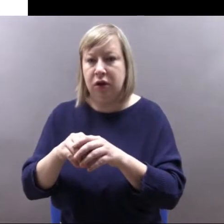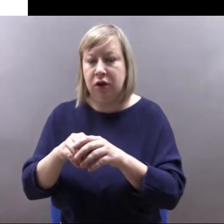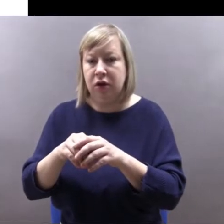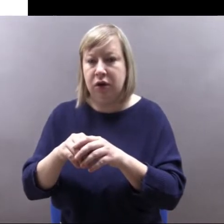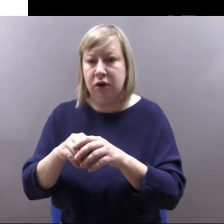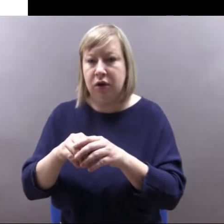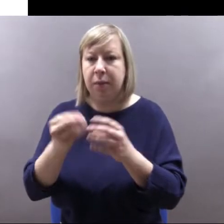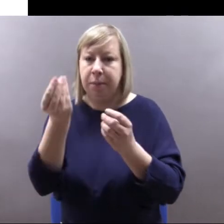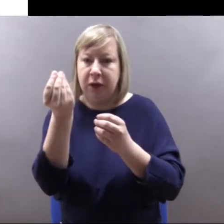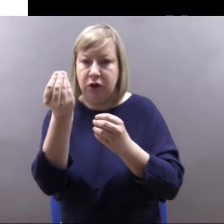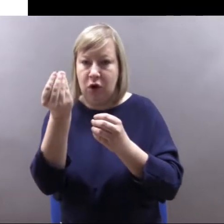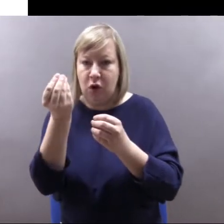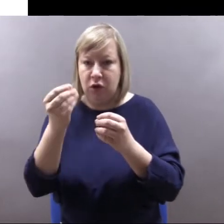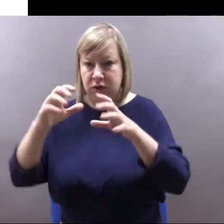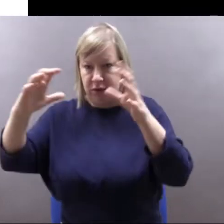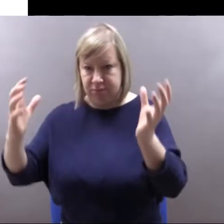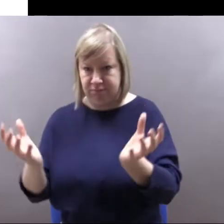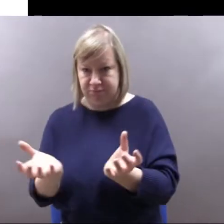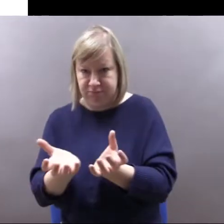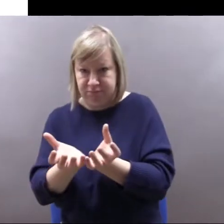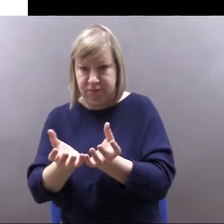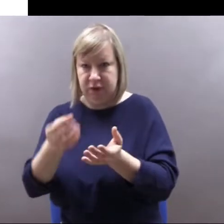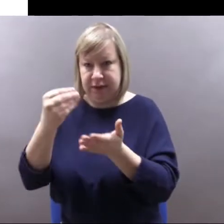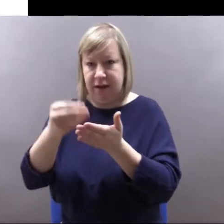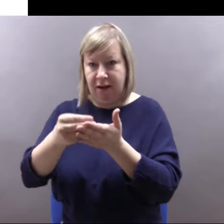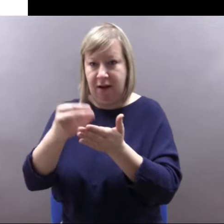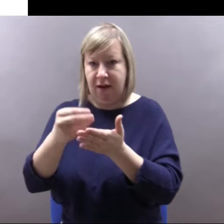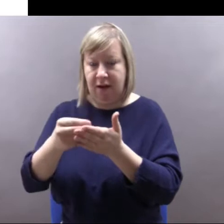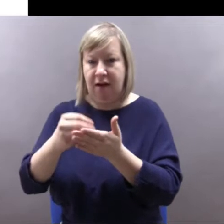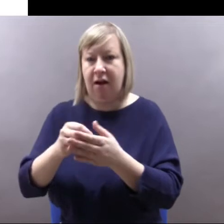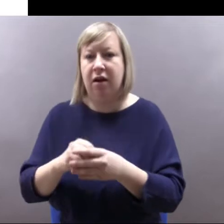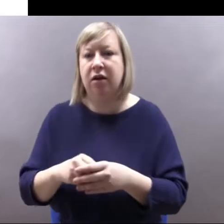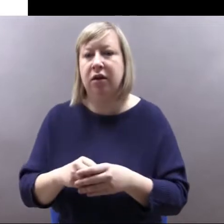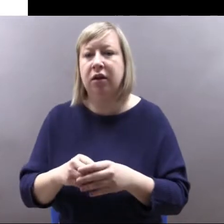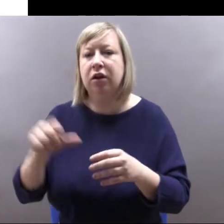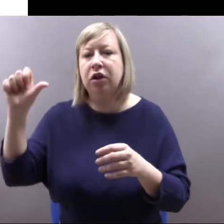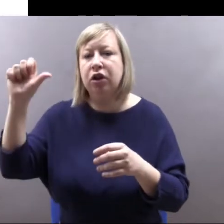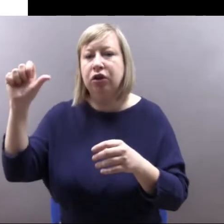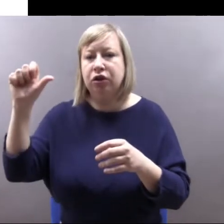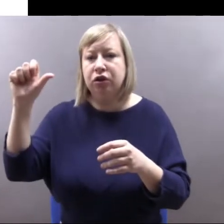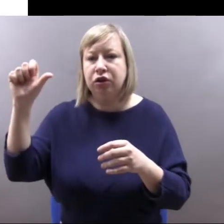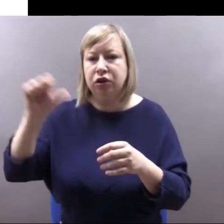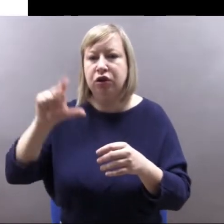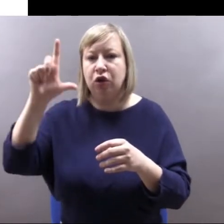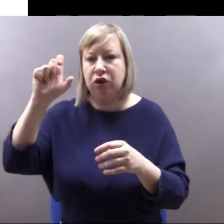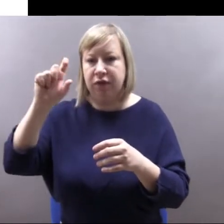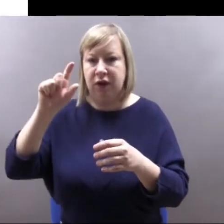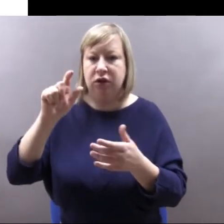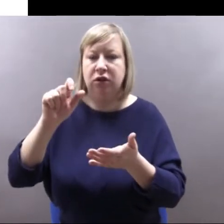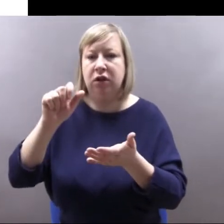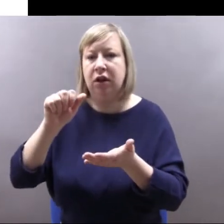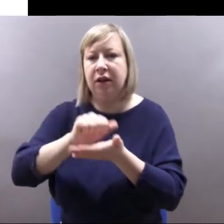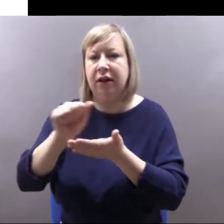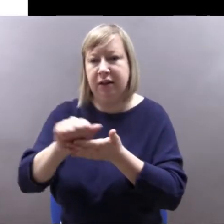Tylko że dla mnie, z perspektywy osoby, która zajmuje się oczywiście też z jednej strony edukacją, ale głównie